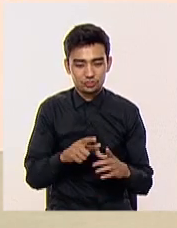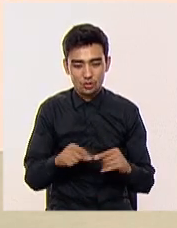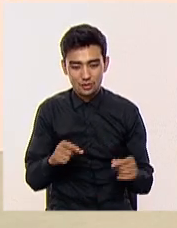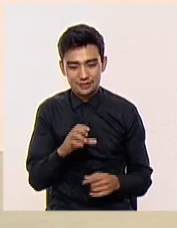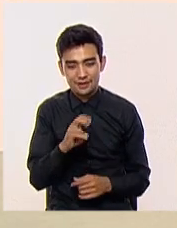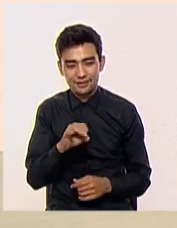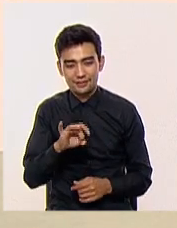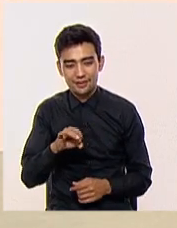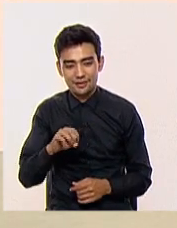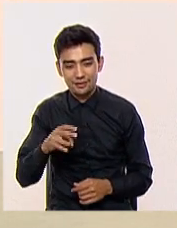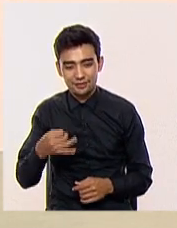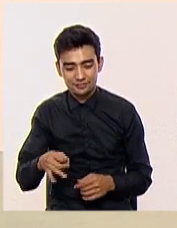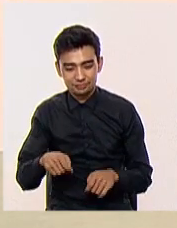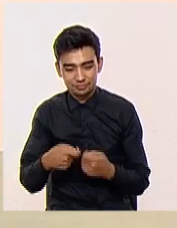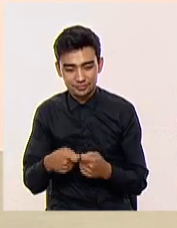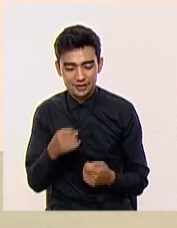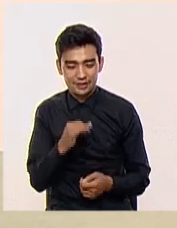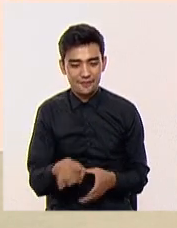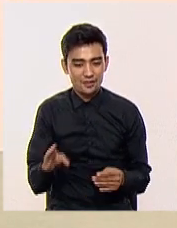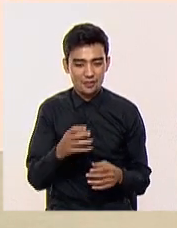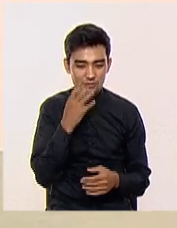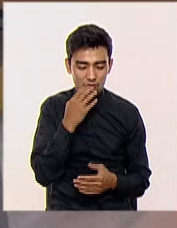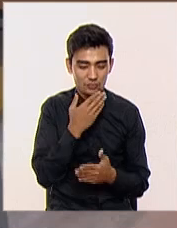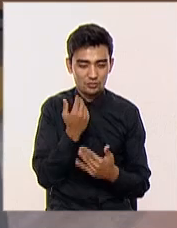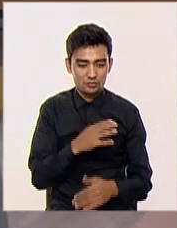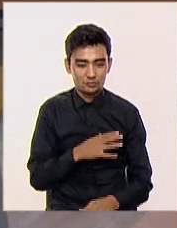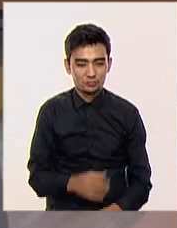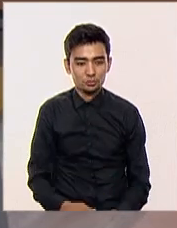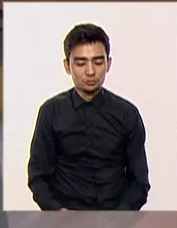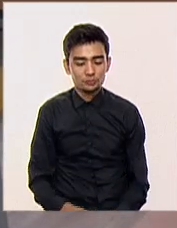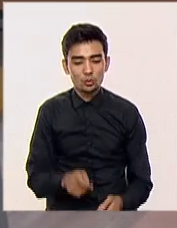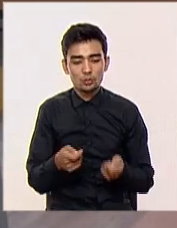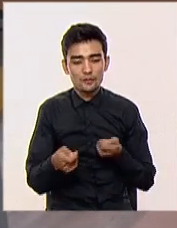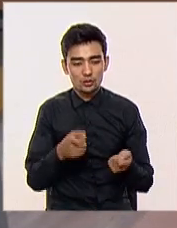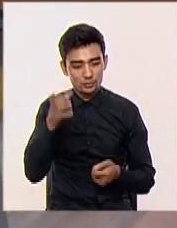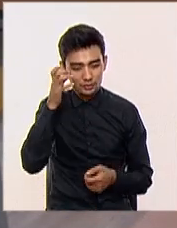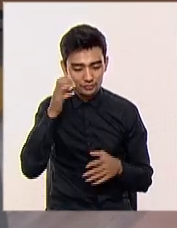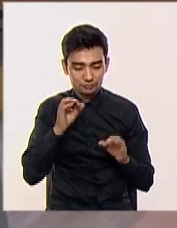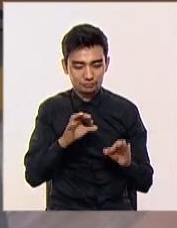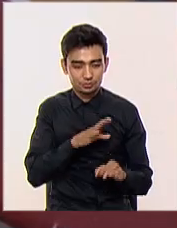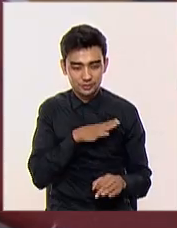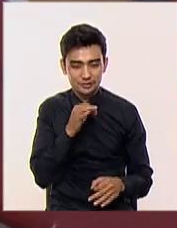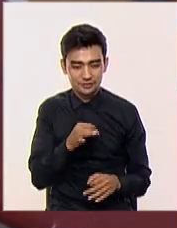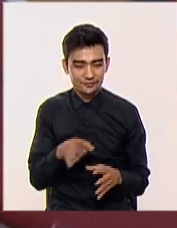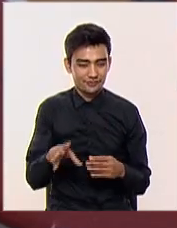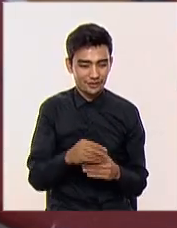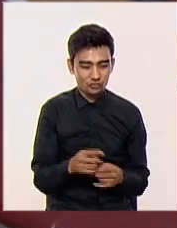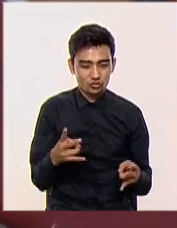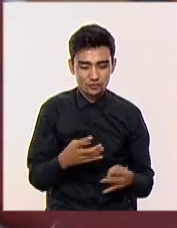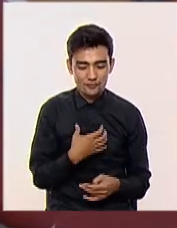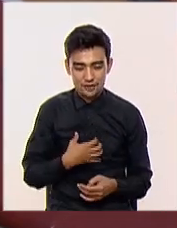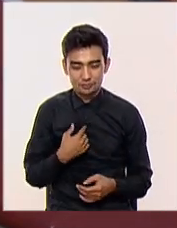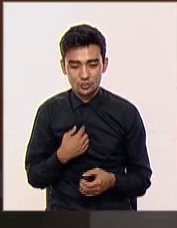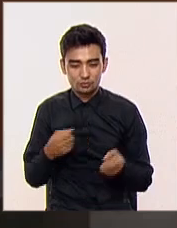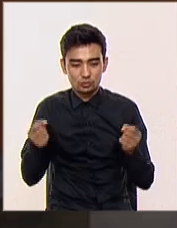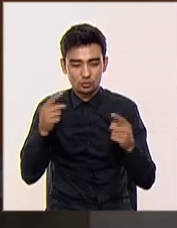санитарные узлы наружные, не везде рабочая система отопления. В управлении образования же сообщили, что приняты все необходимые меры